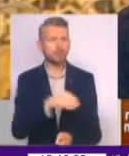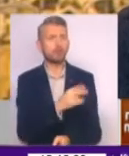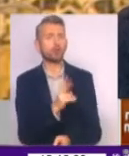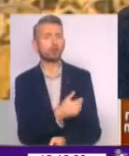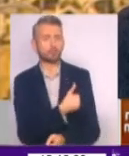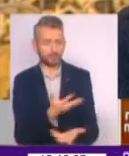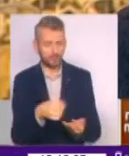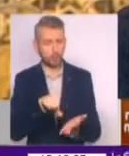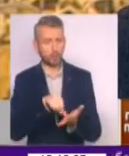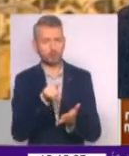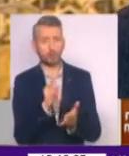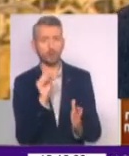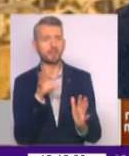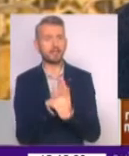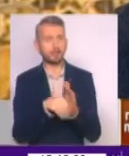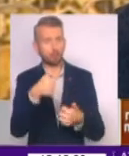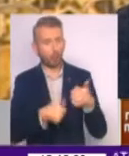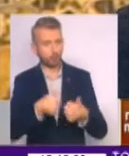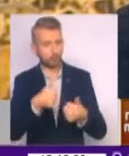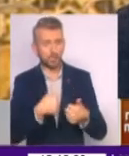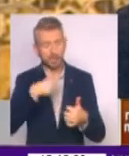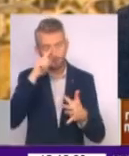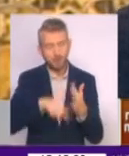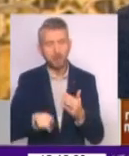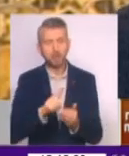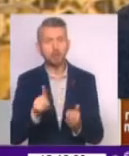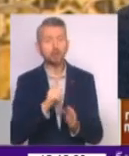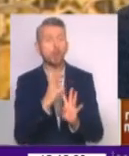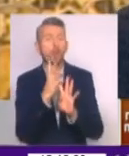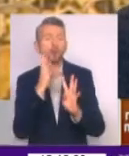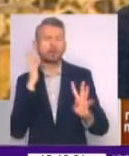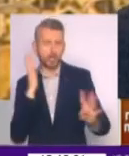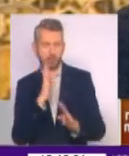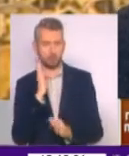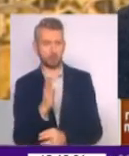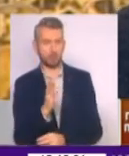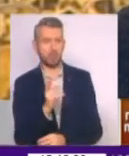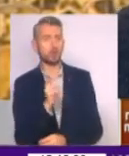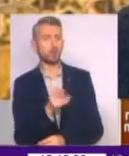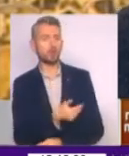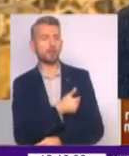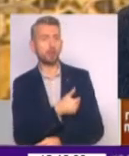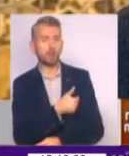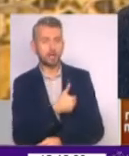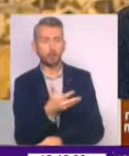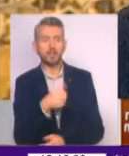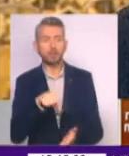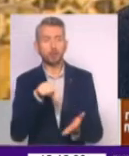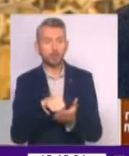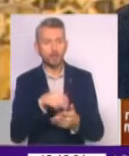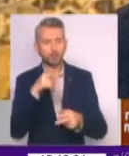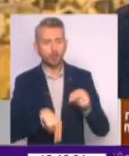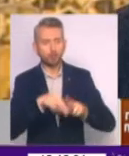в цьому інвестиційному конкурсі. Я впевнений, що черга стане з інвесторів, які побажають взяти участь в